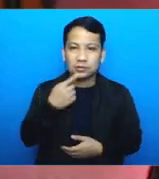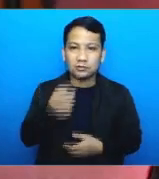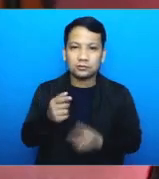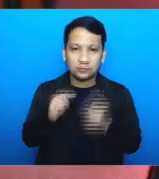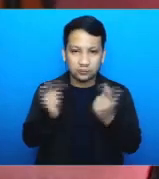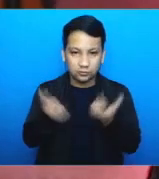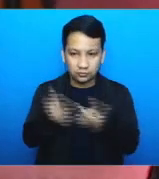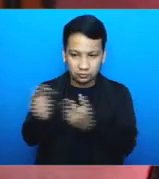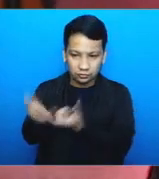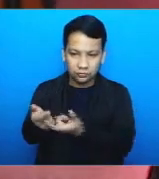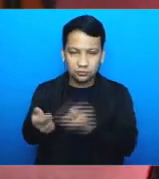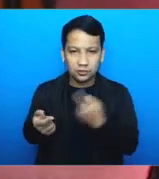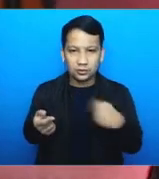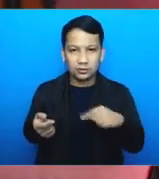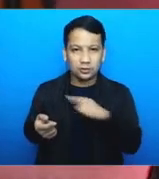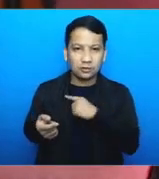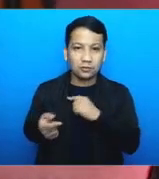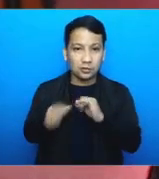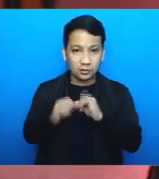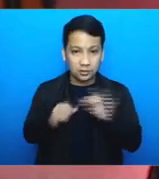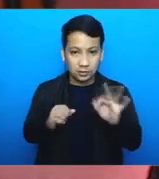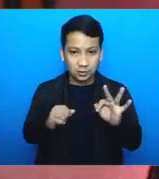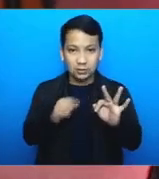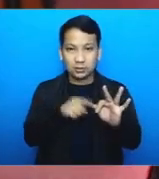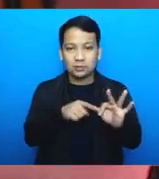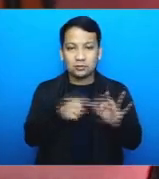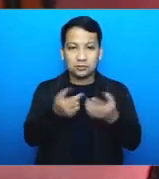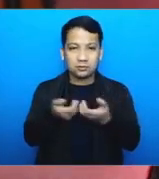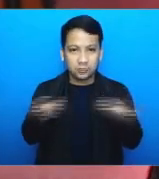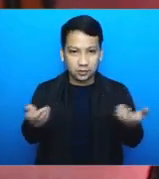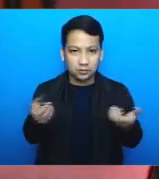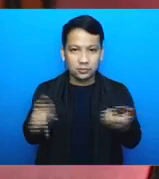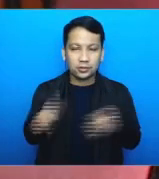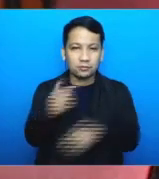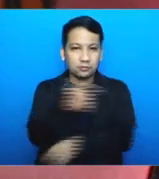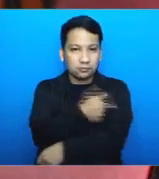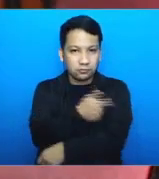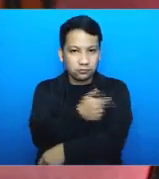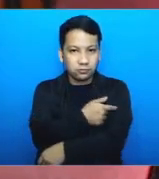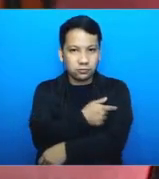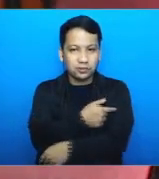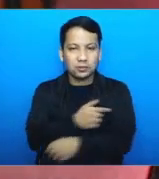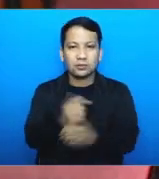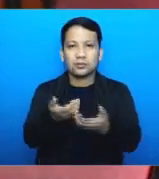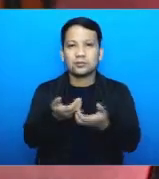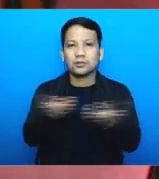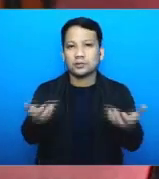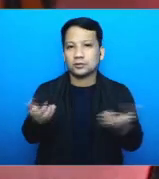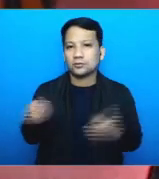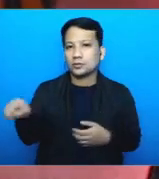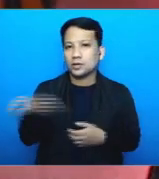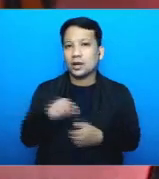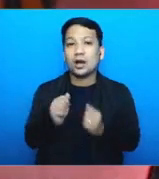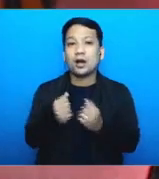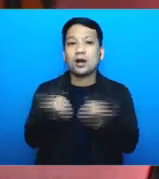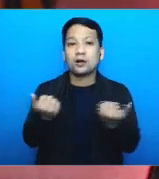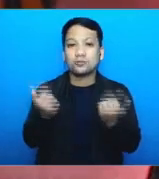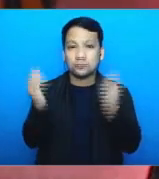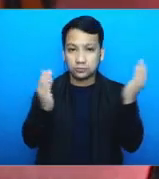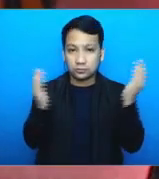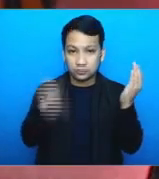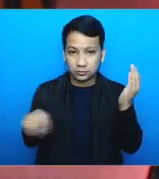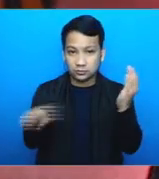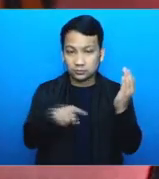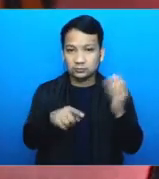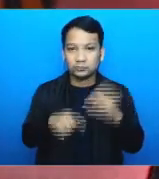So kung i-separate mo yung vaccinated at hindi, maghihiwalay sila. Paano yung serve namin? Kasi hindi